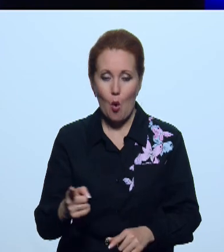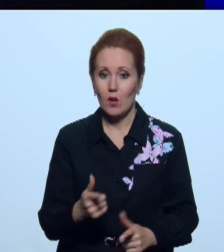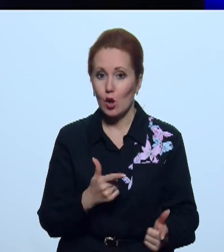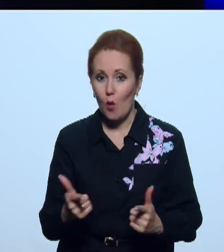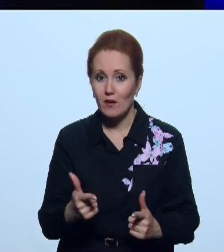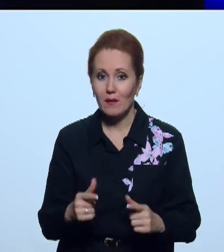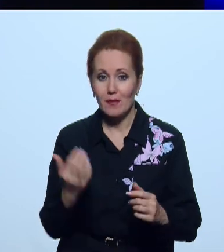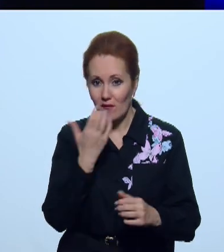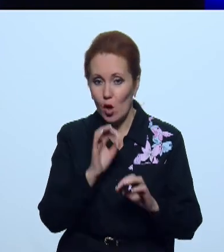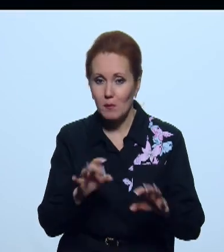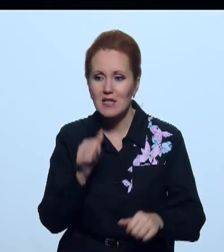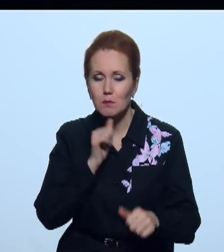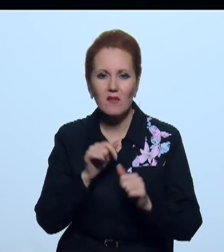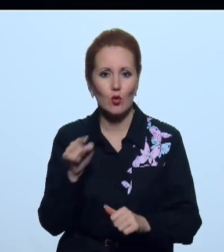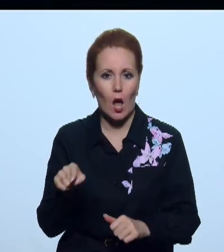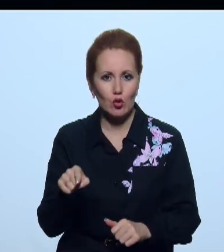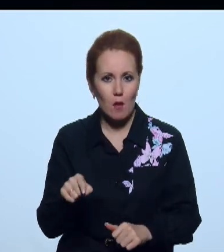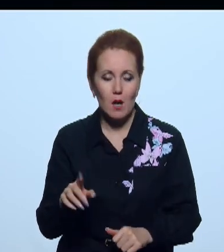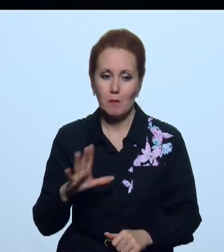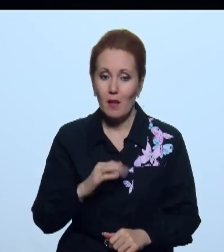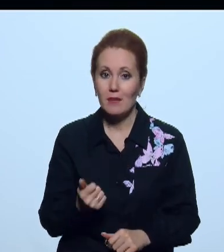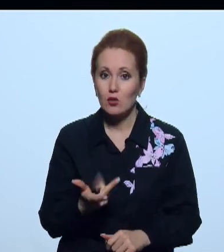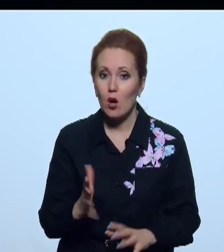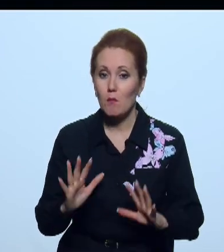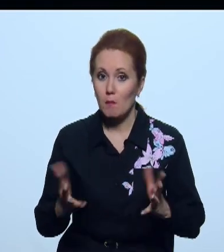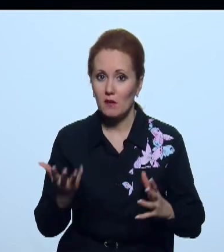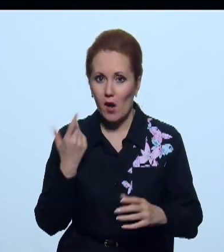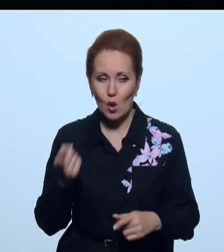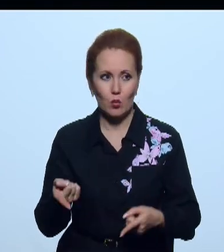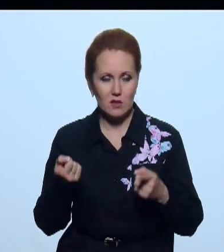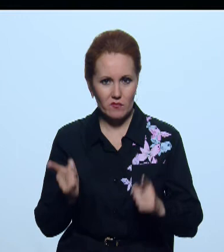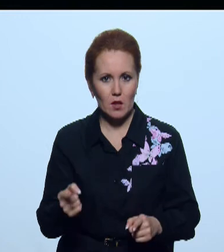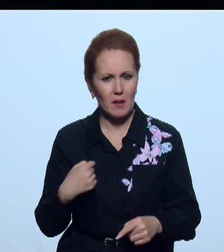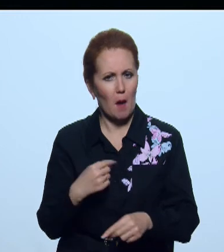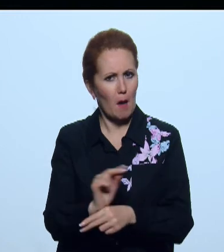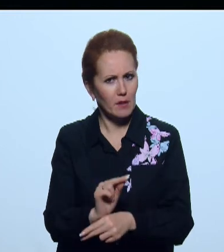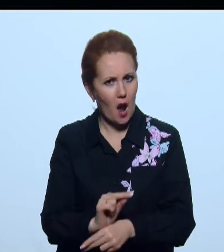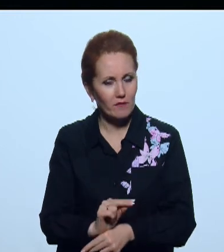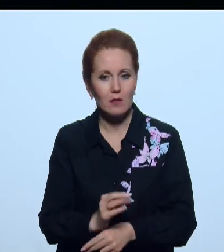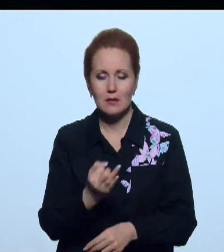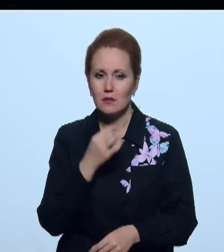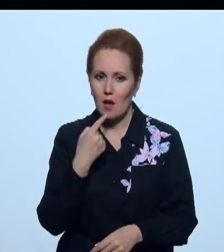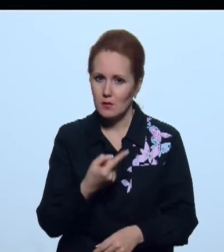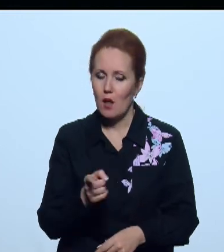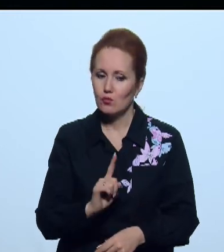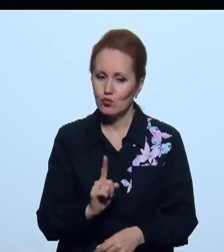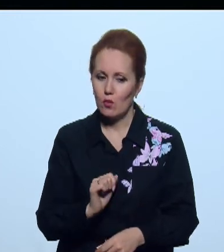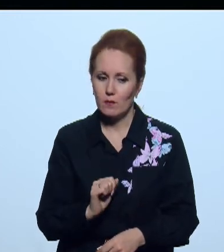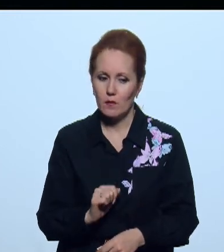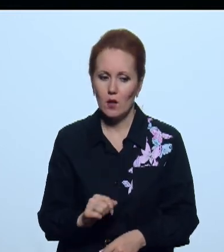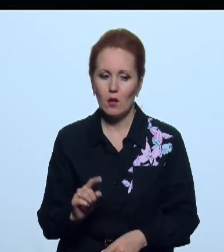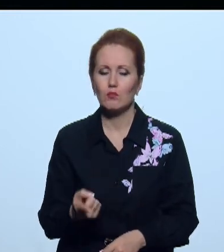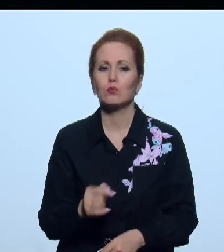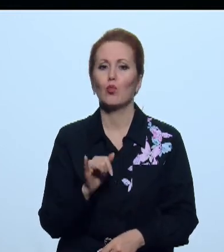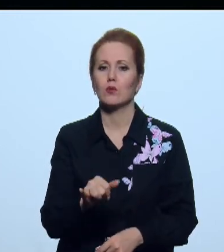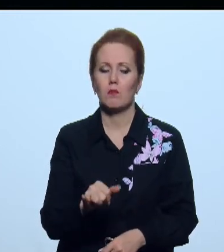тифлокомментарий я испытываю на нем. Было несколько моментов, когда он действительно меня поправил и сказал, что... Почему у